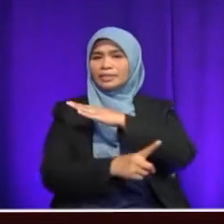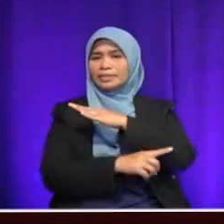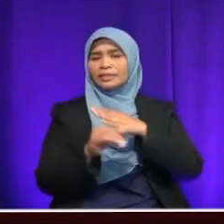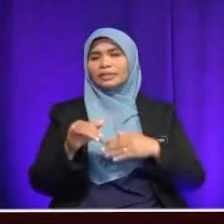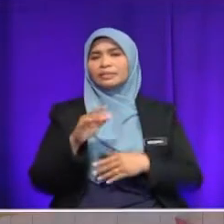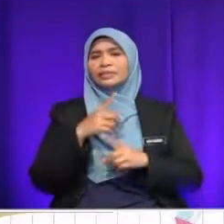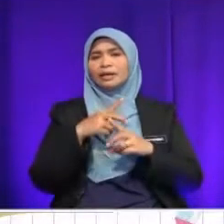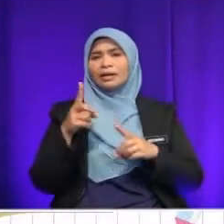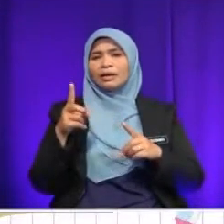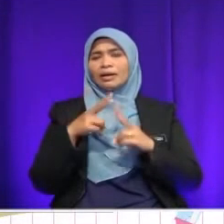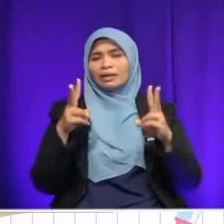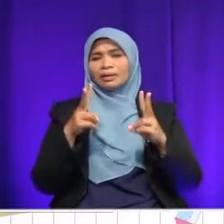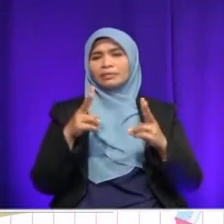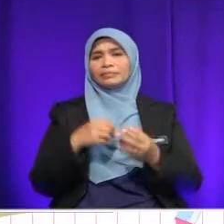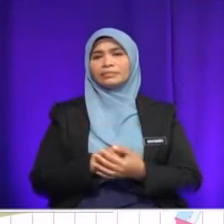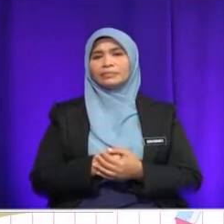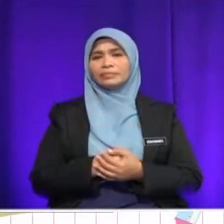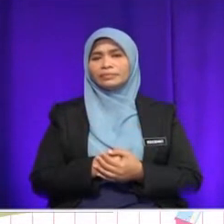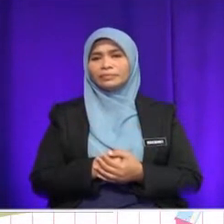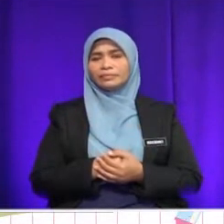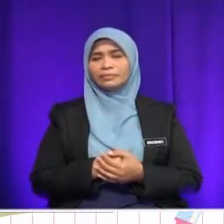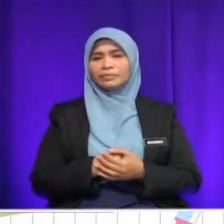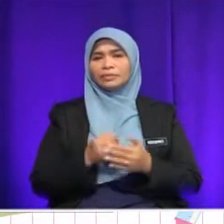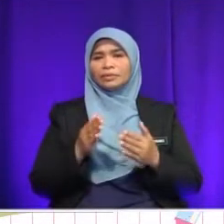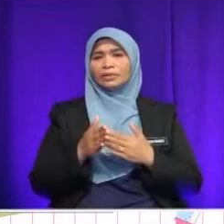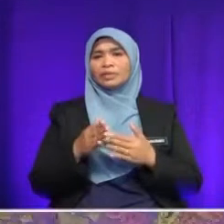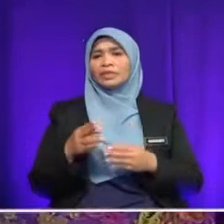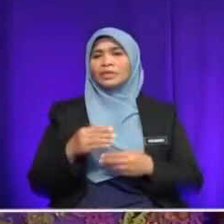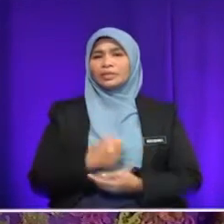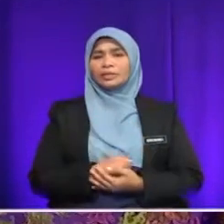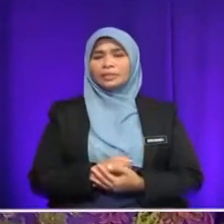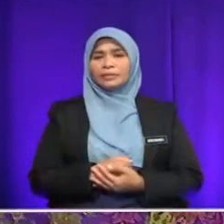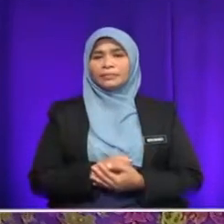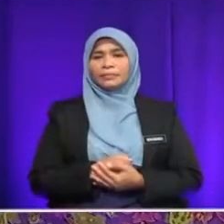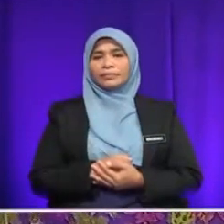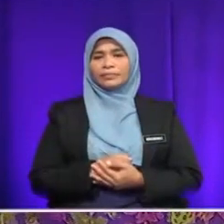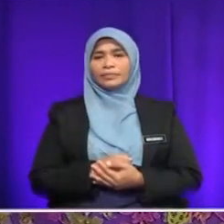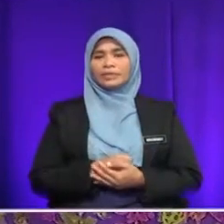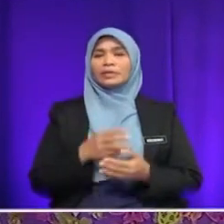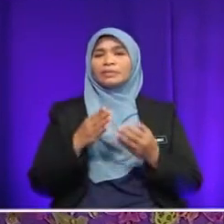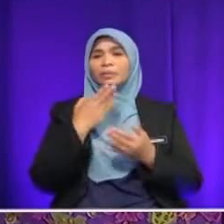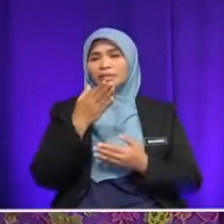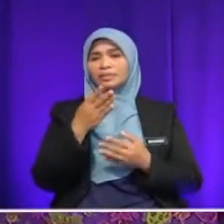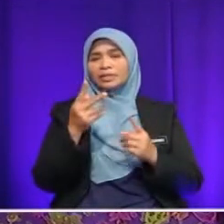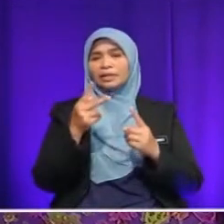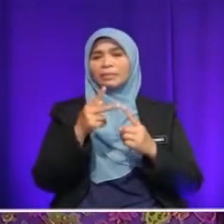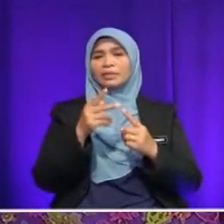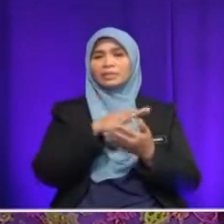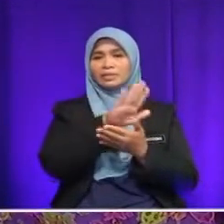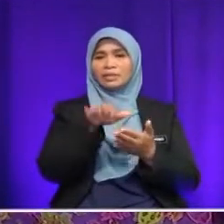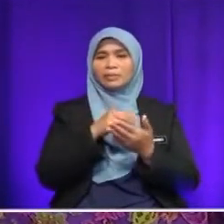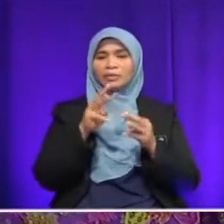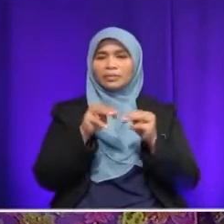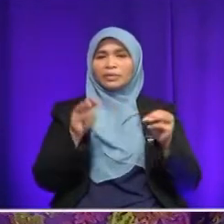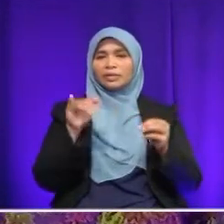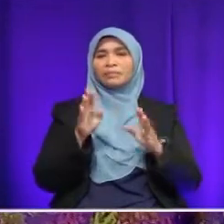hidupnya. Okey, bagus. Okay, terima kasih, tahniah kepada anak-anak murid Ustazah yang berjaya membaca dan juga membaca ayat dan juga